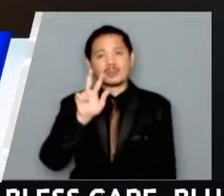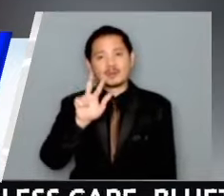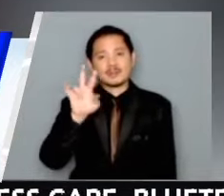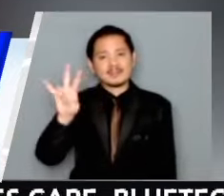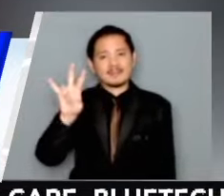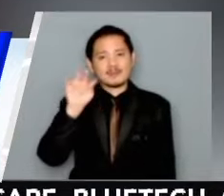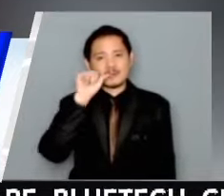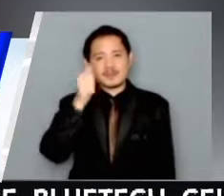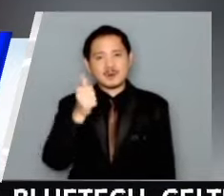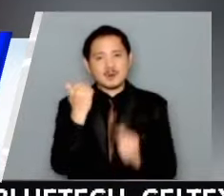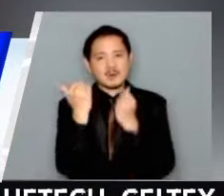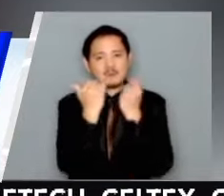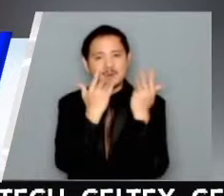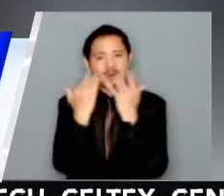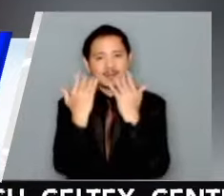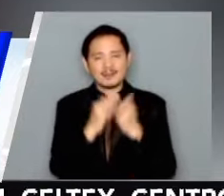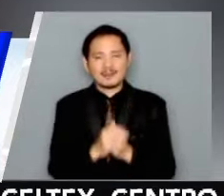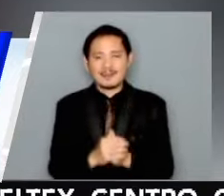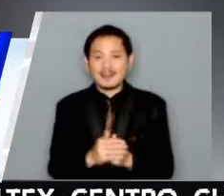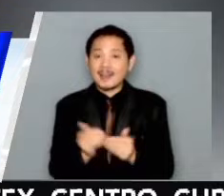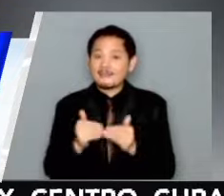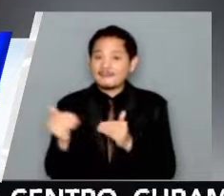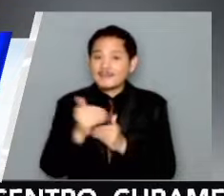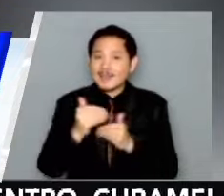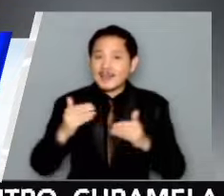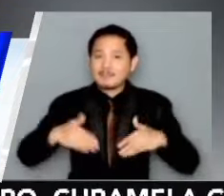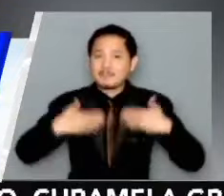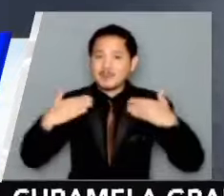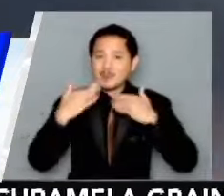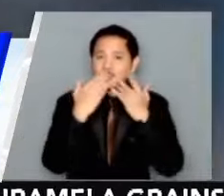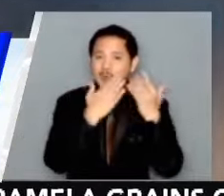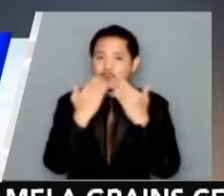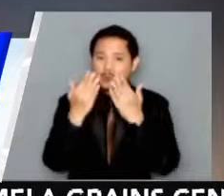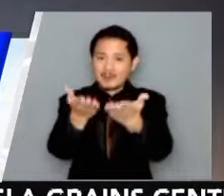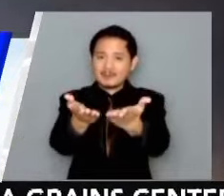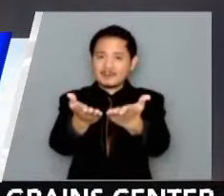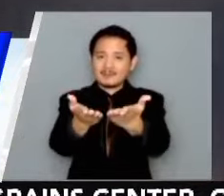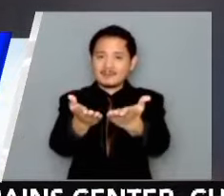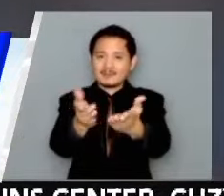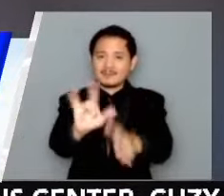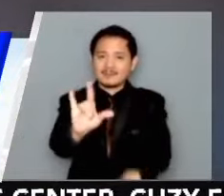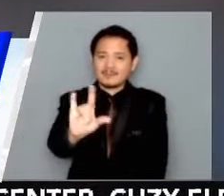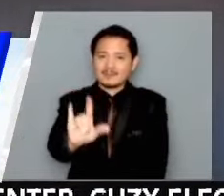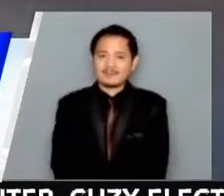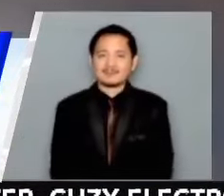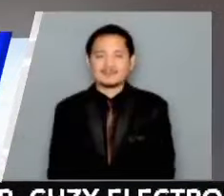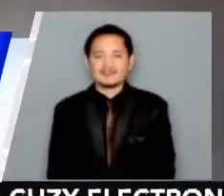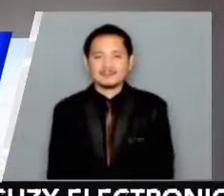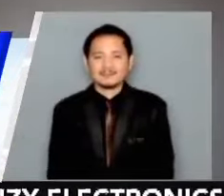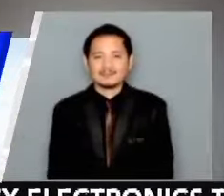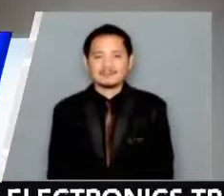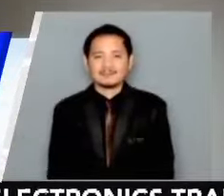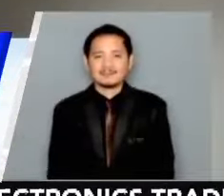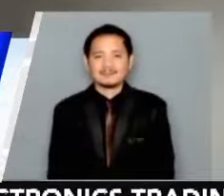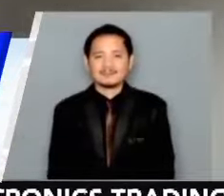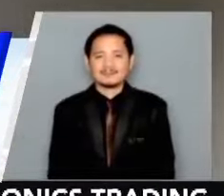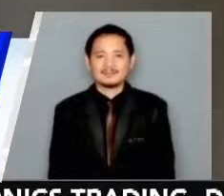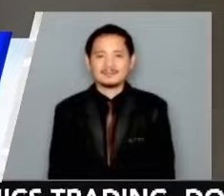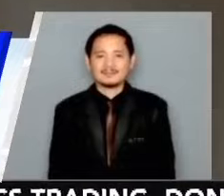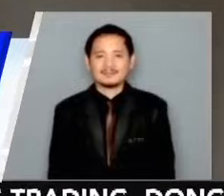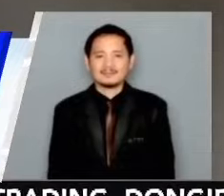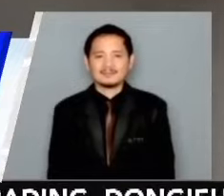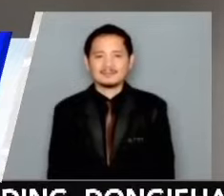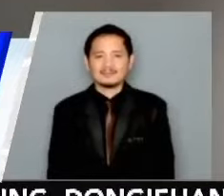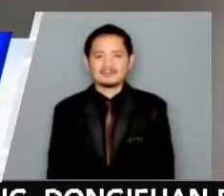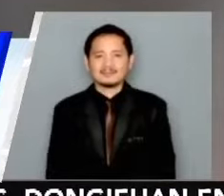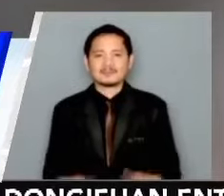Wow! Wow! Advance happy birthday sa iyo, Migs. Ang galing. Oh, talagang naglilimita lang sa ating